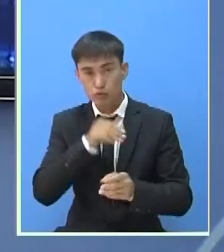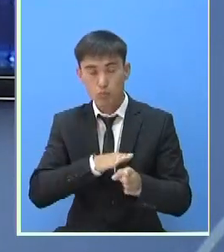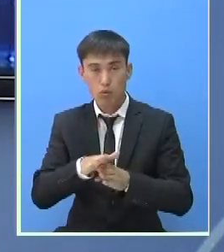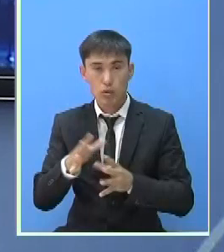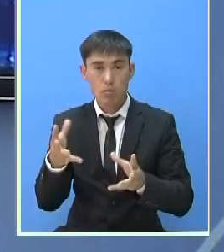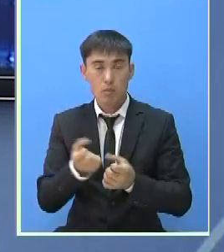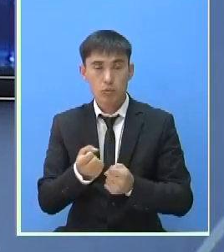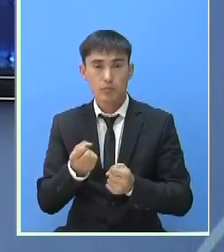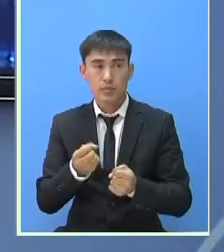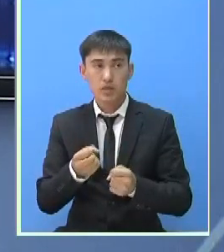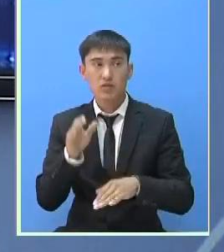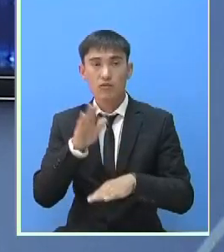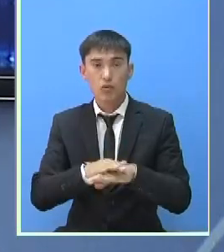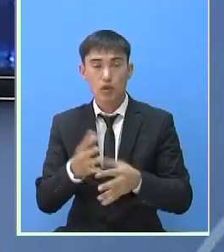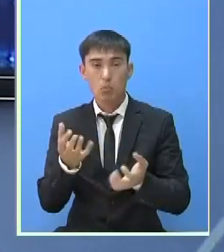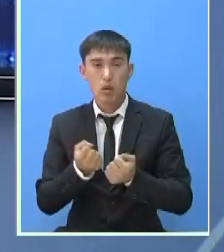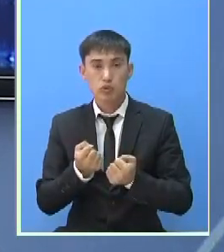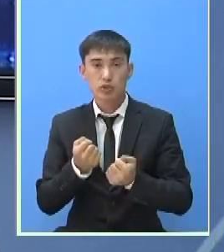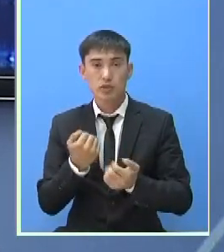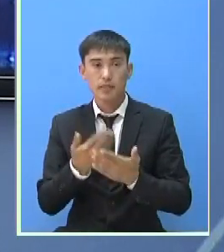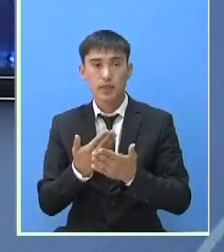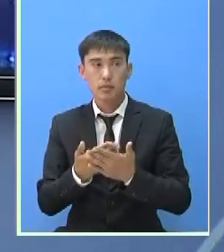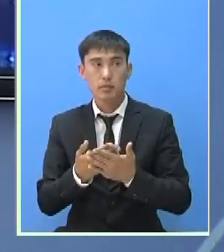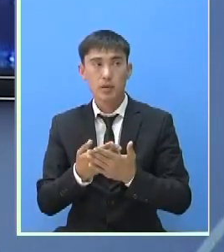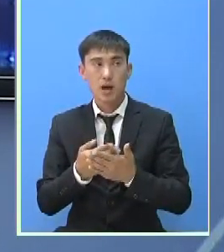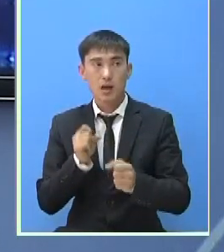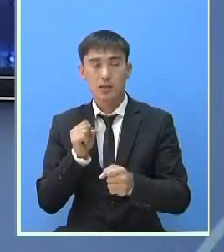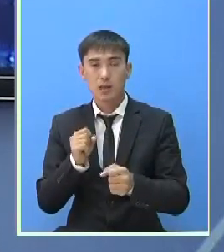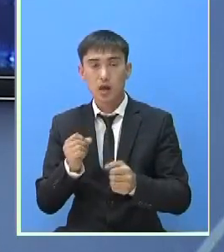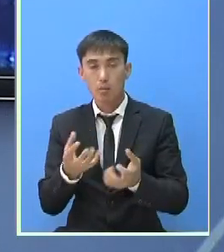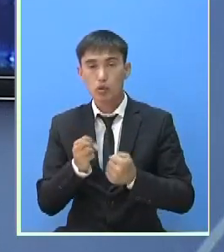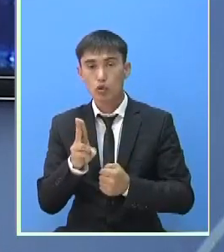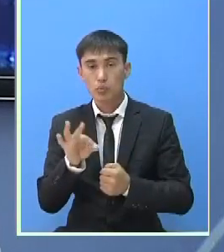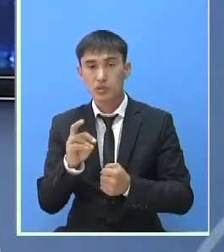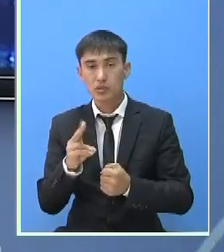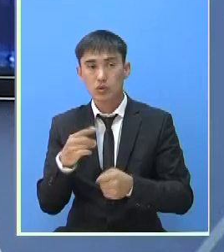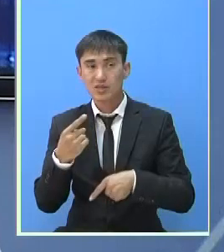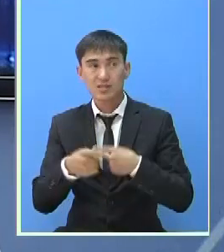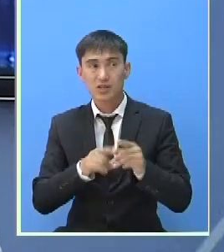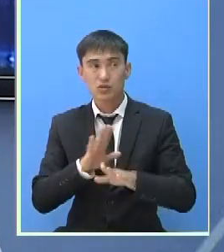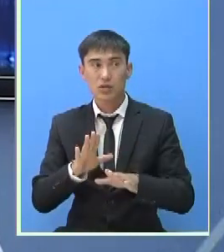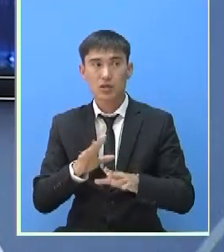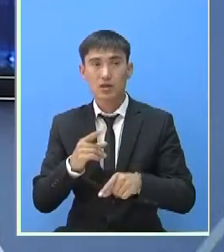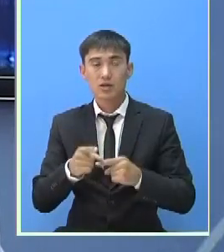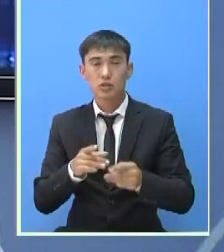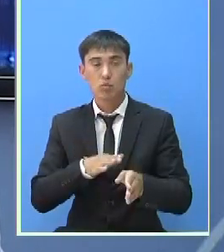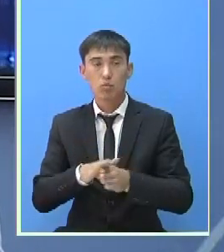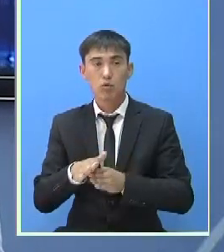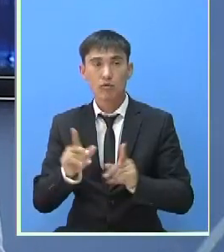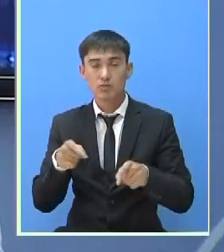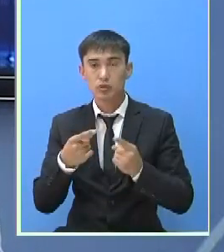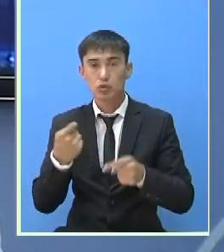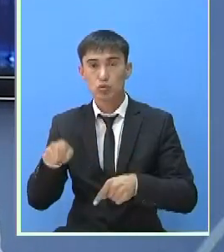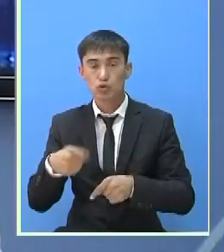есть из фонда назначила компенсация, получил компенсацию, но это не значит, что он в дальнейшем не может получить полное возмещение